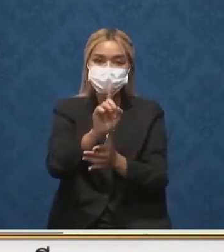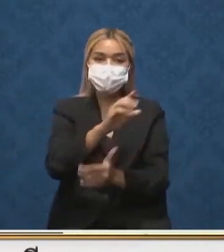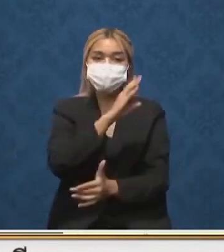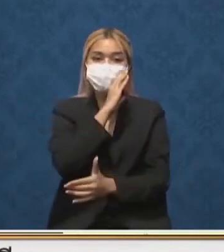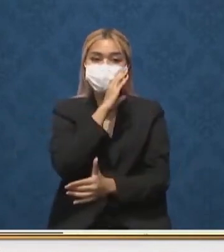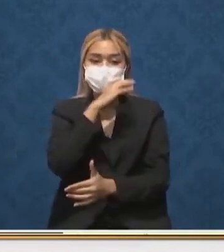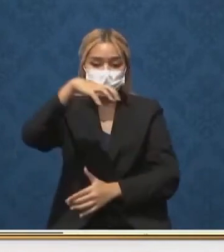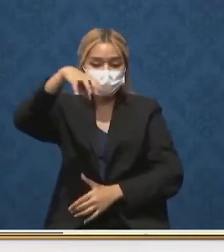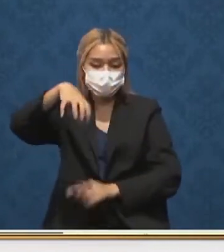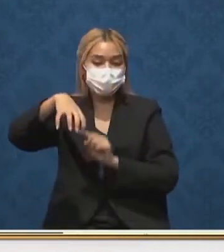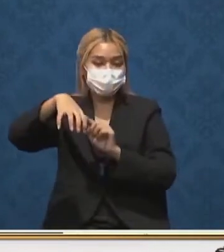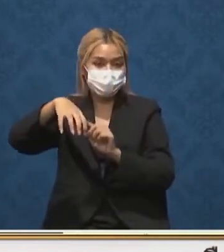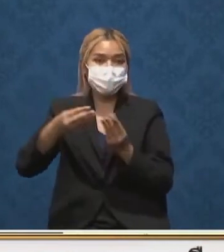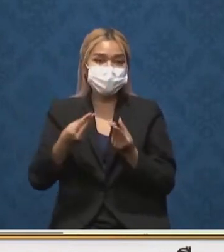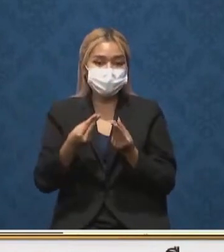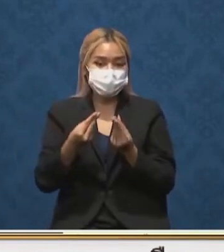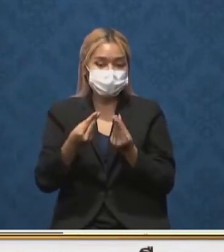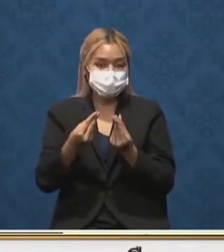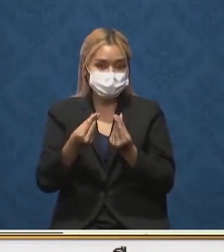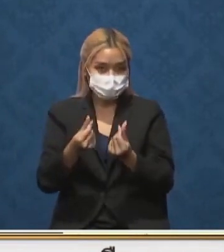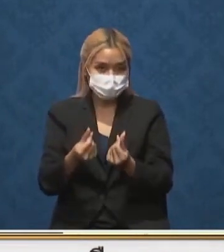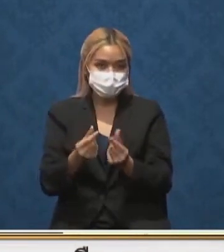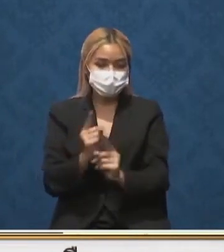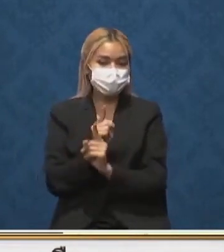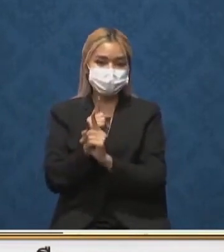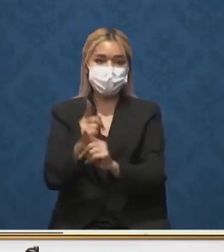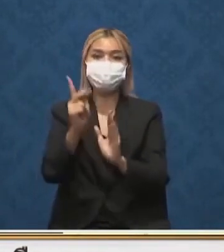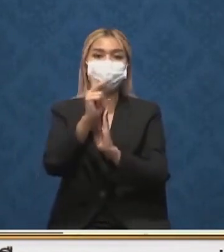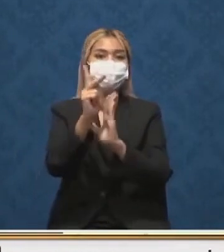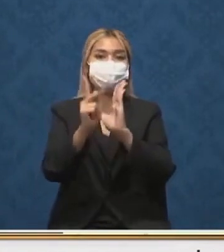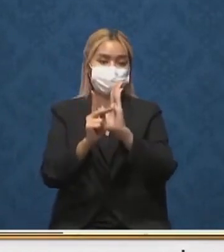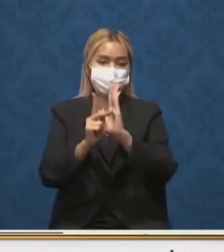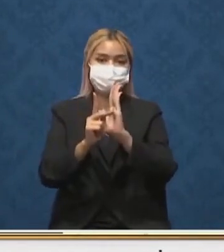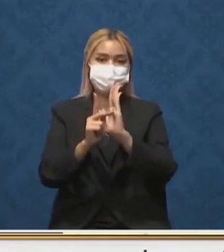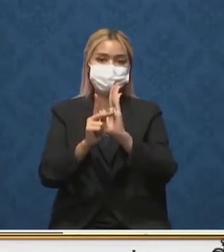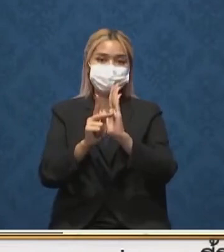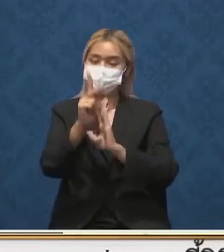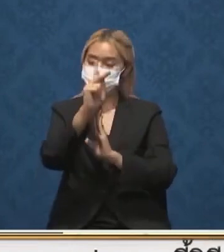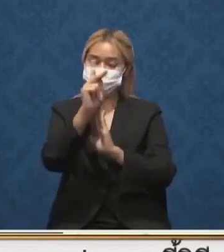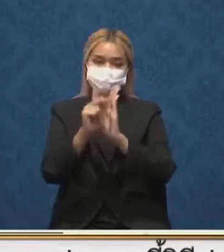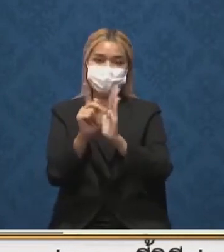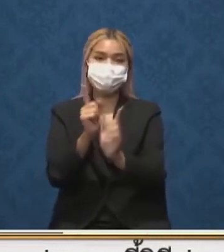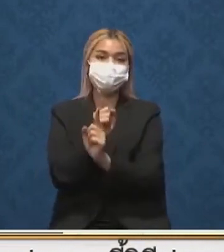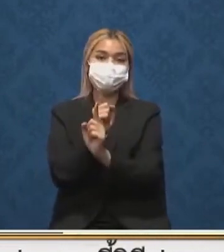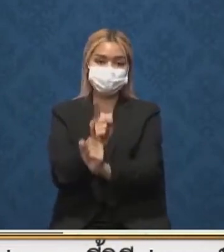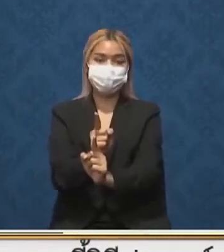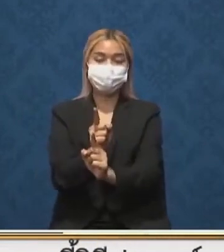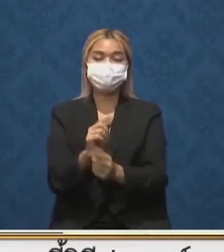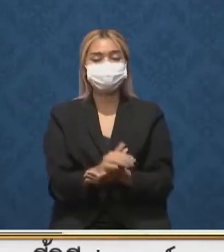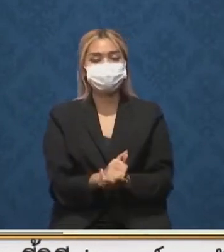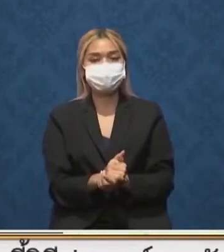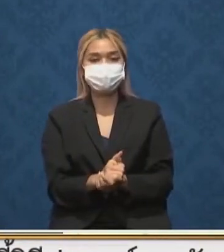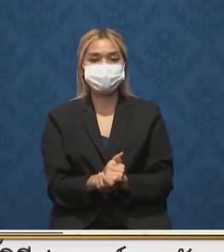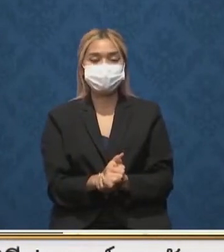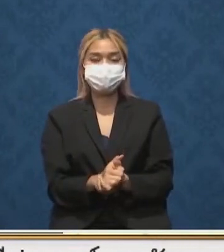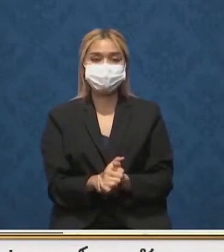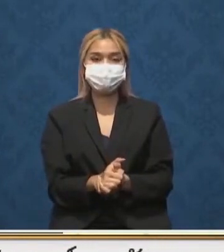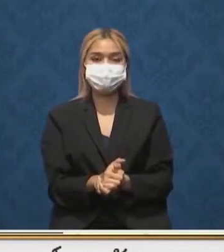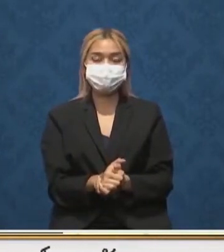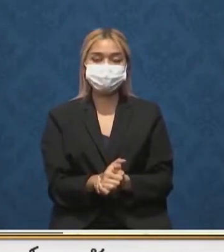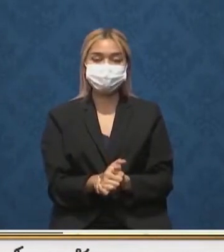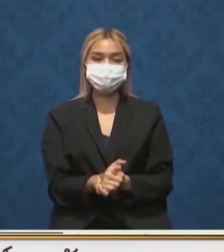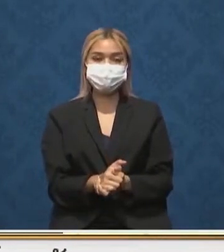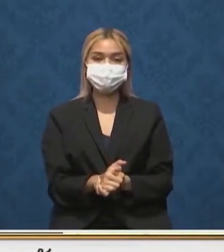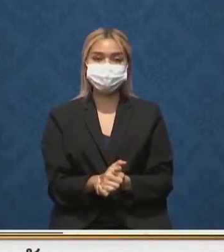อย่างนั้นอยู่บนกฎหมายที่มีเท่านั้นนะครับเพราะฉะนั้นผมก็อยากจะเรียนว่าความ